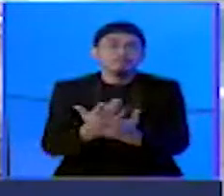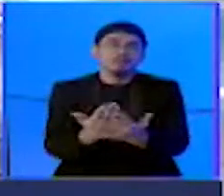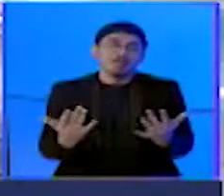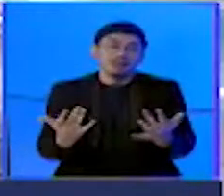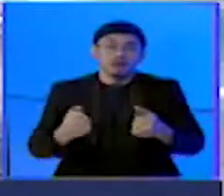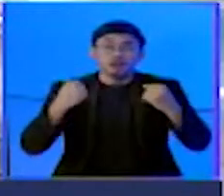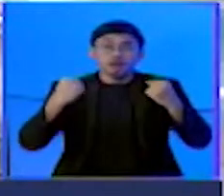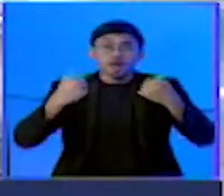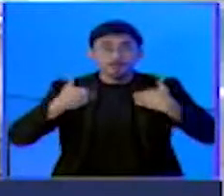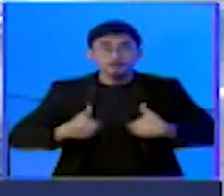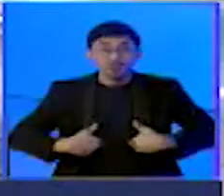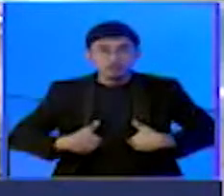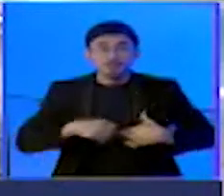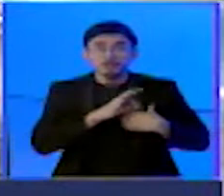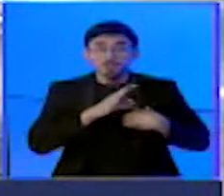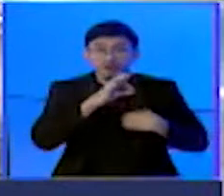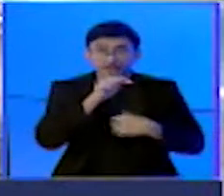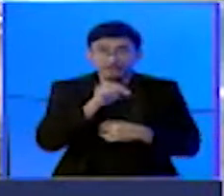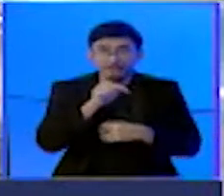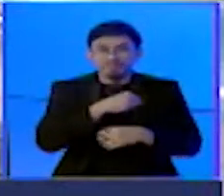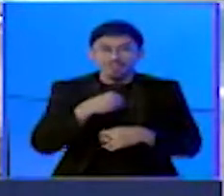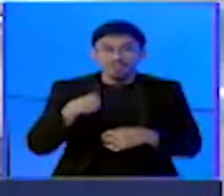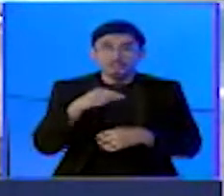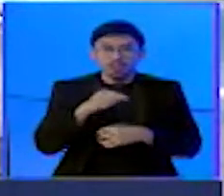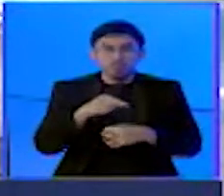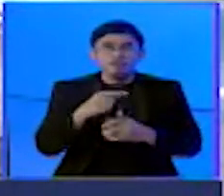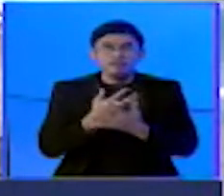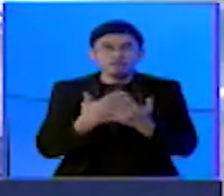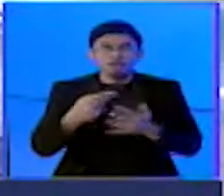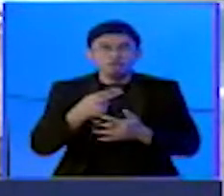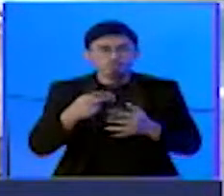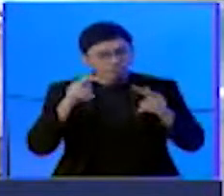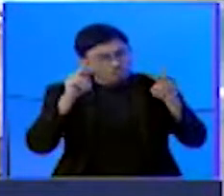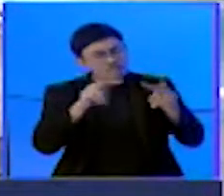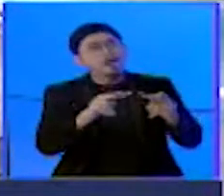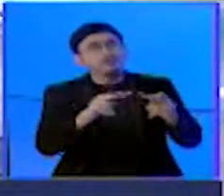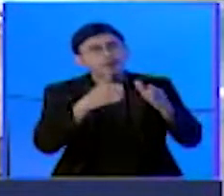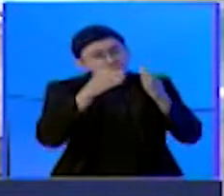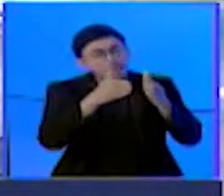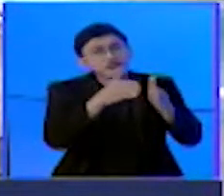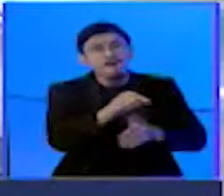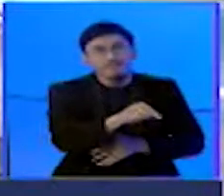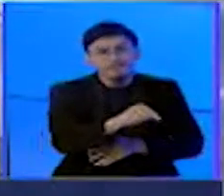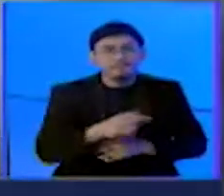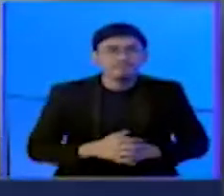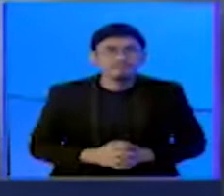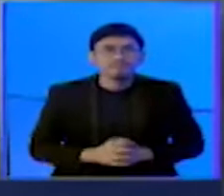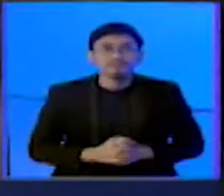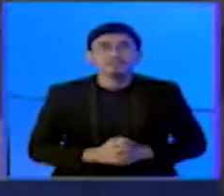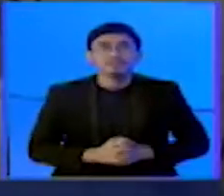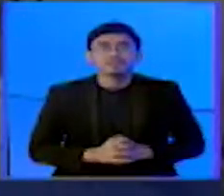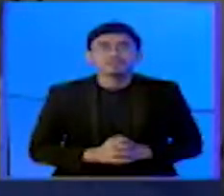melayani masyarakat. Kesehatan fisik dan jasmani tenaga medis ini mendapat perhatian dari masyarakat Indonesia.